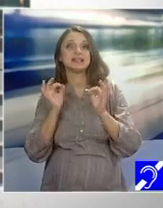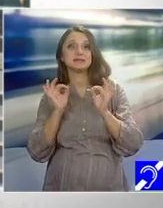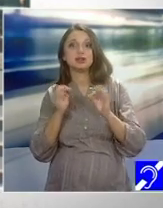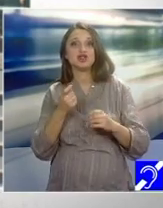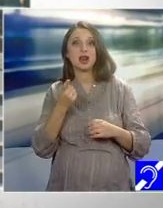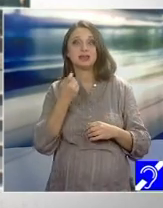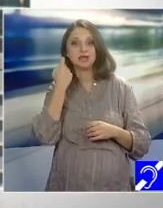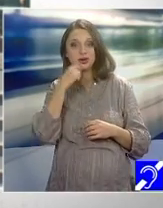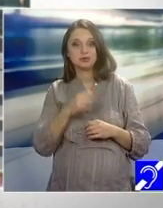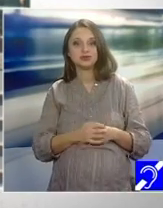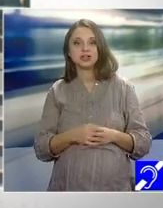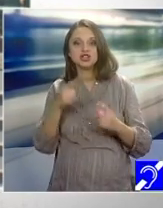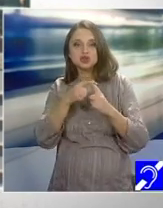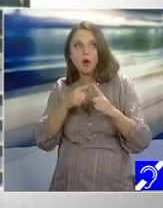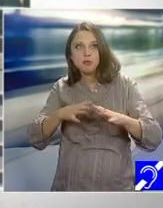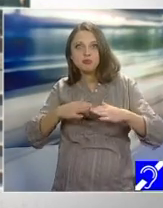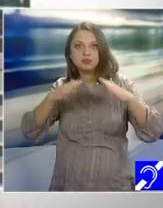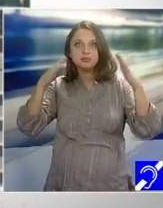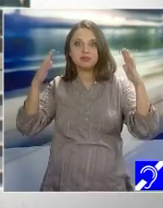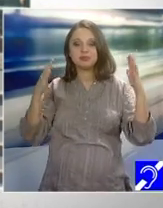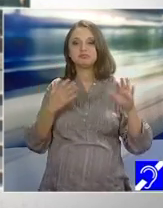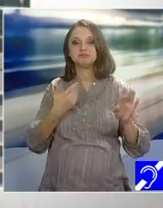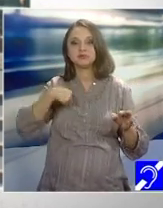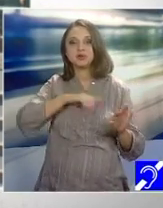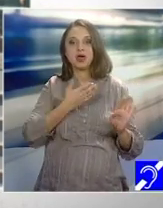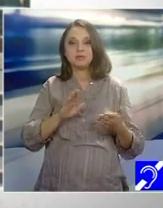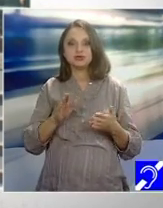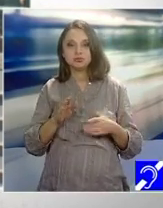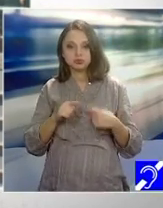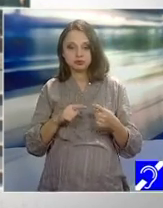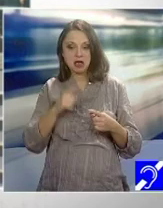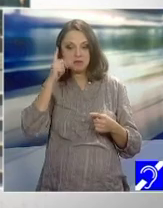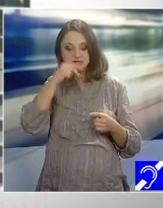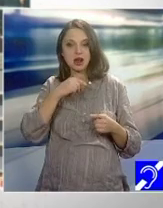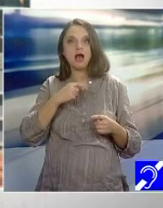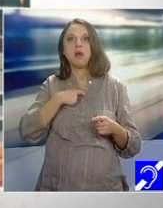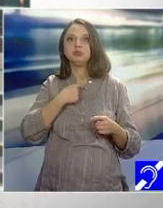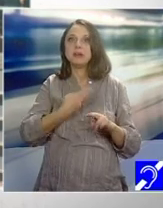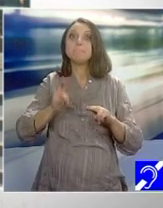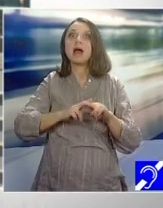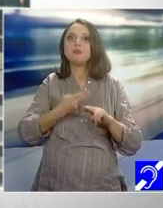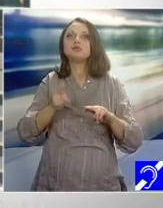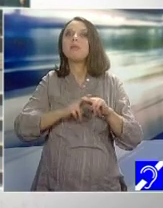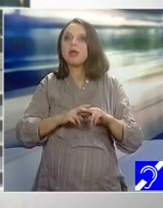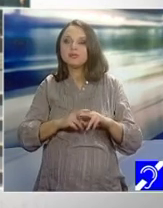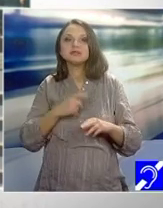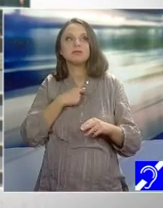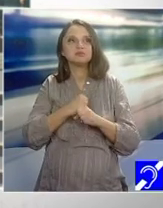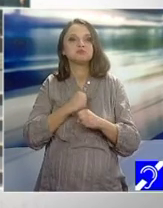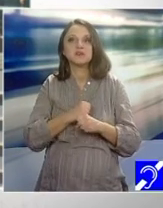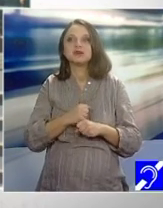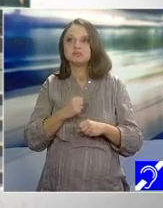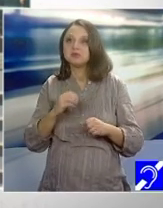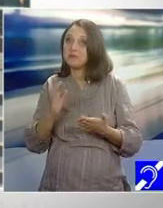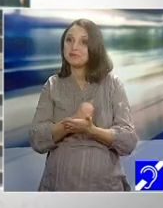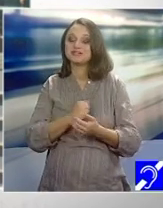A crescut așa targetul de când am început-o, în două săptămâni ne-am dat seama că putem face mult mai de atât și ne-am implicat și am reușit.